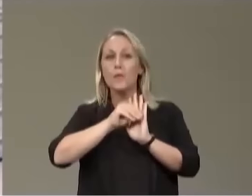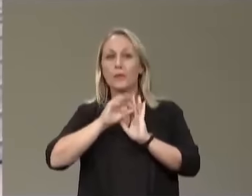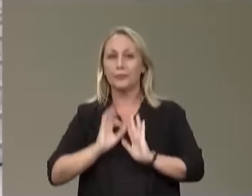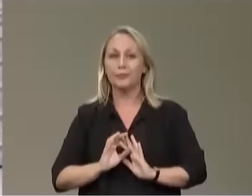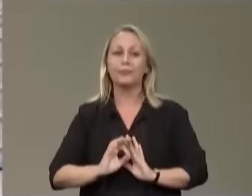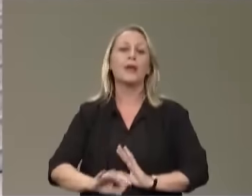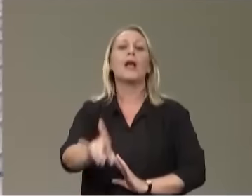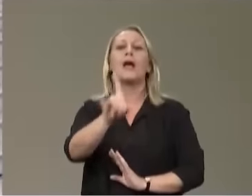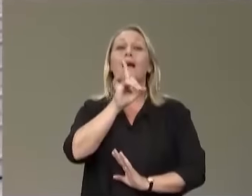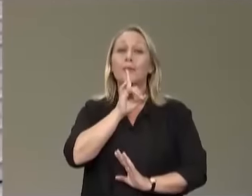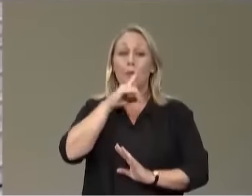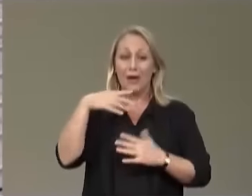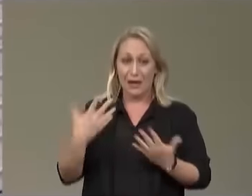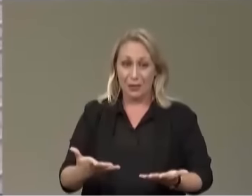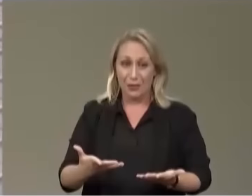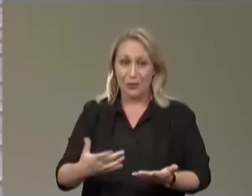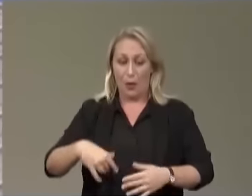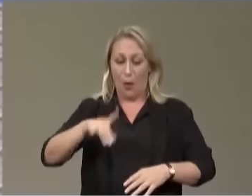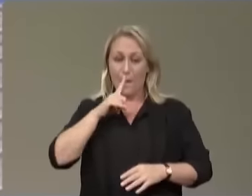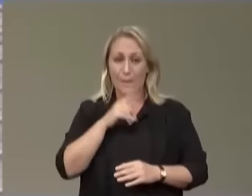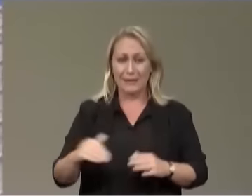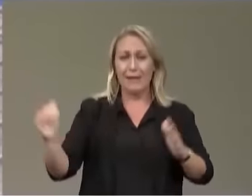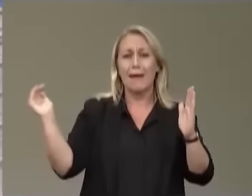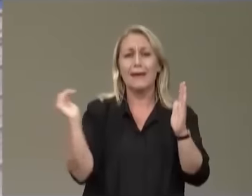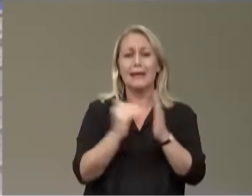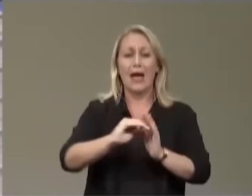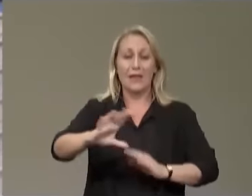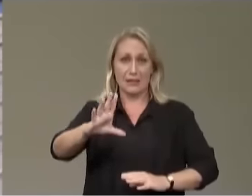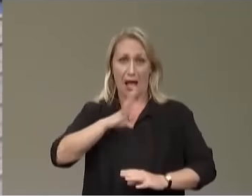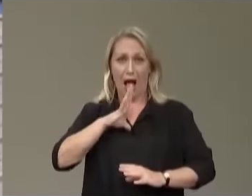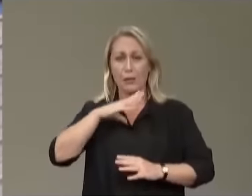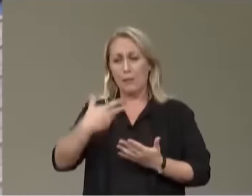ανακούφιση σε δεκάδες χιλιάδες χρήστες.